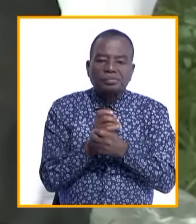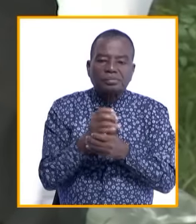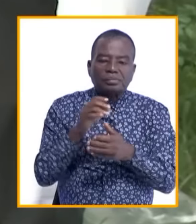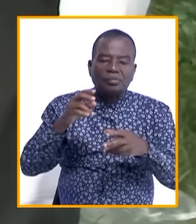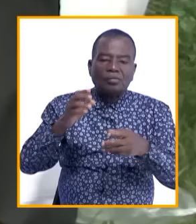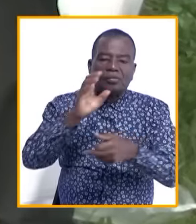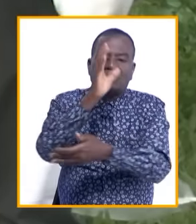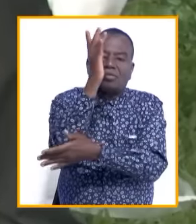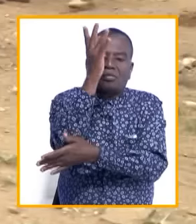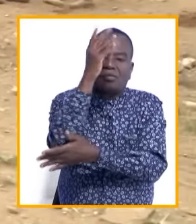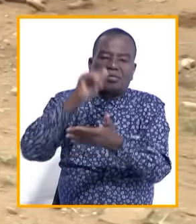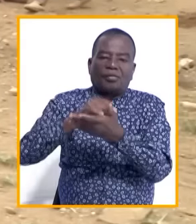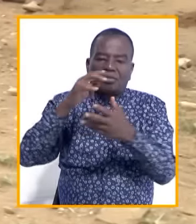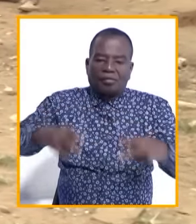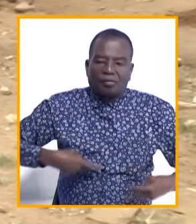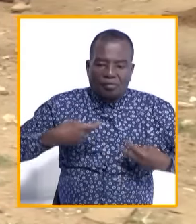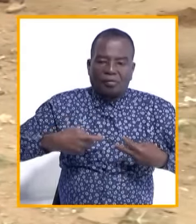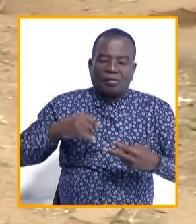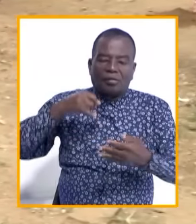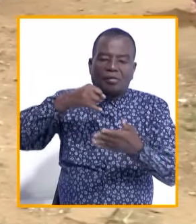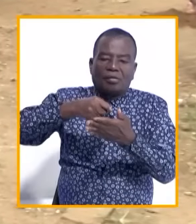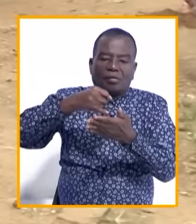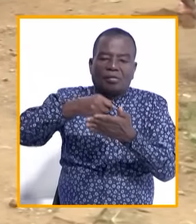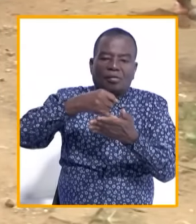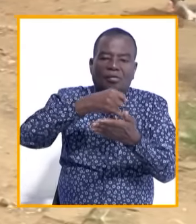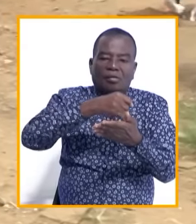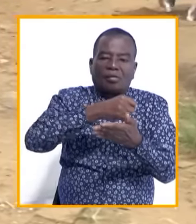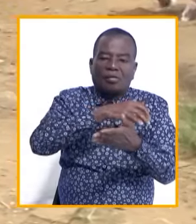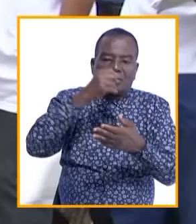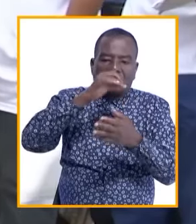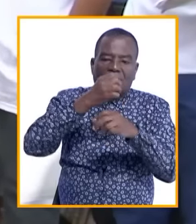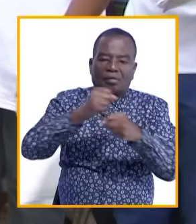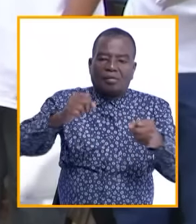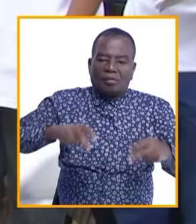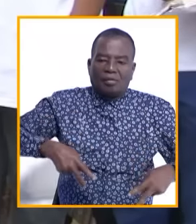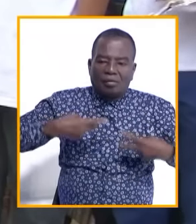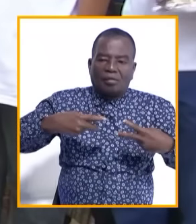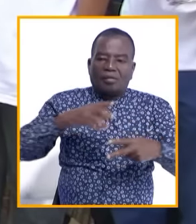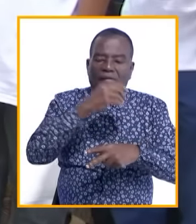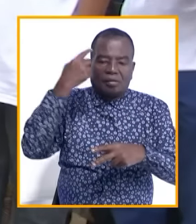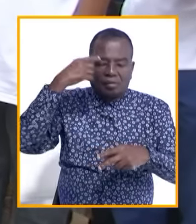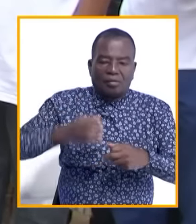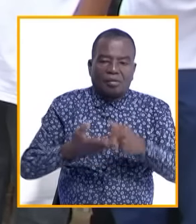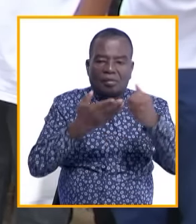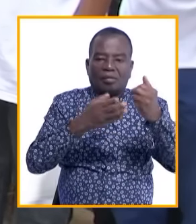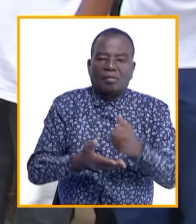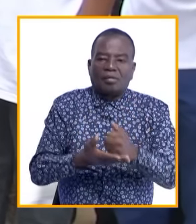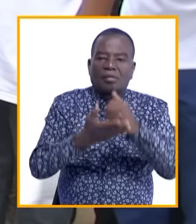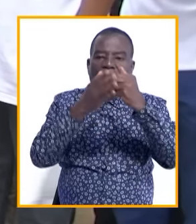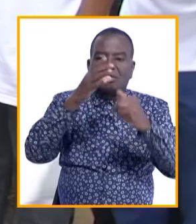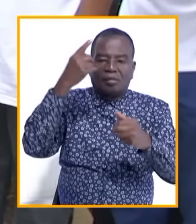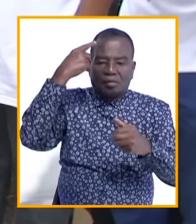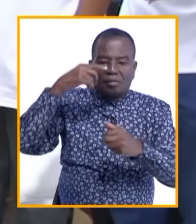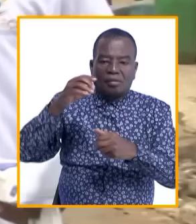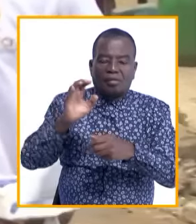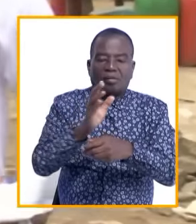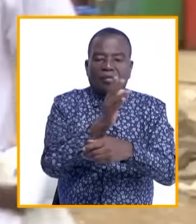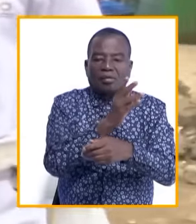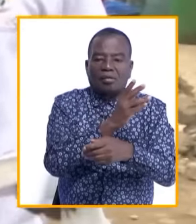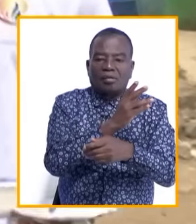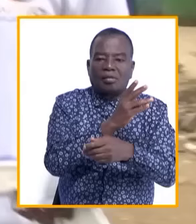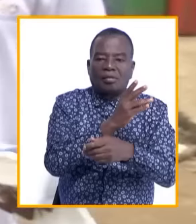Rassouba. L'arbre, c'est la vie. Planter et protéger, c'est promouvoir et sauver des vies et la nature. Et pour apporter